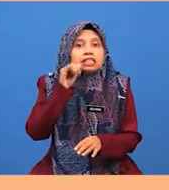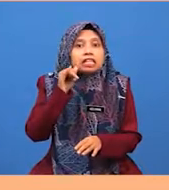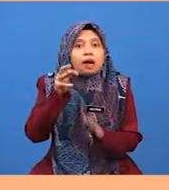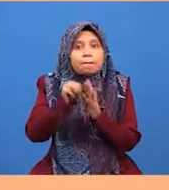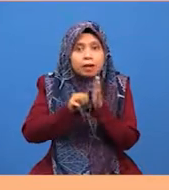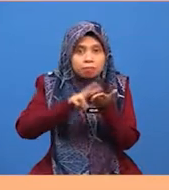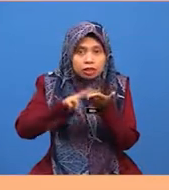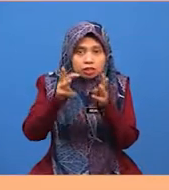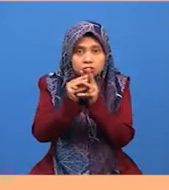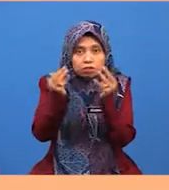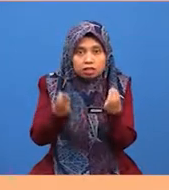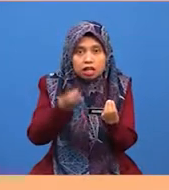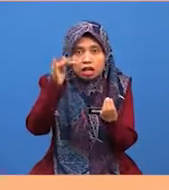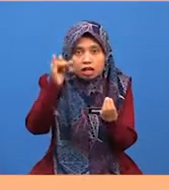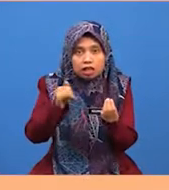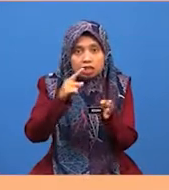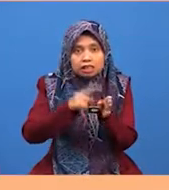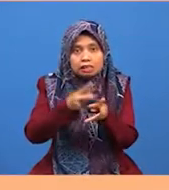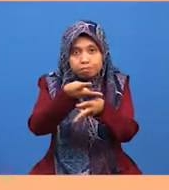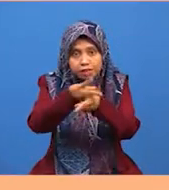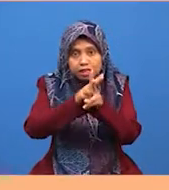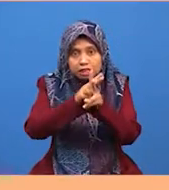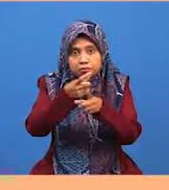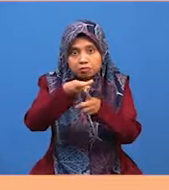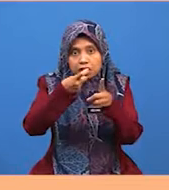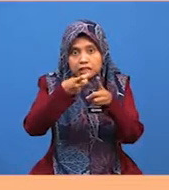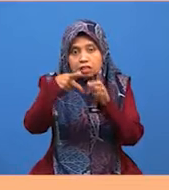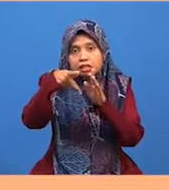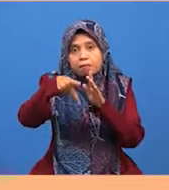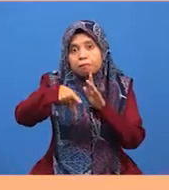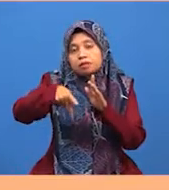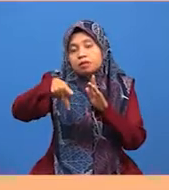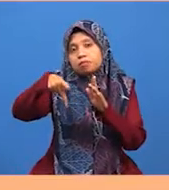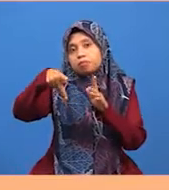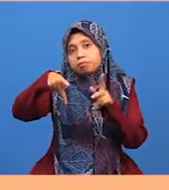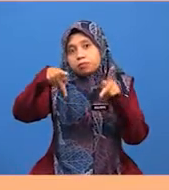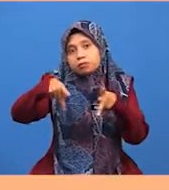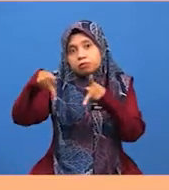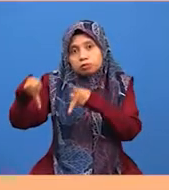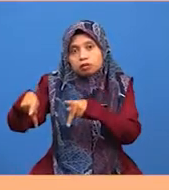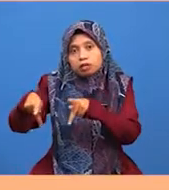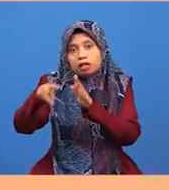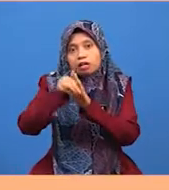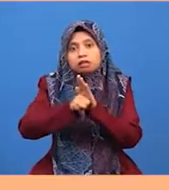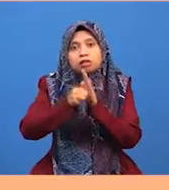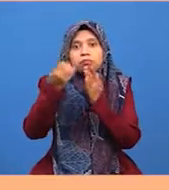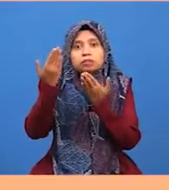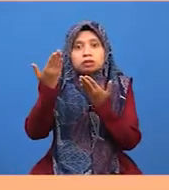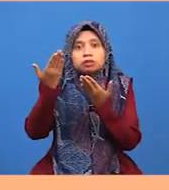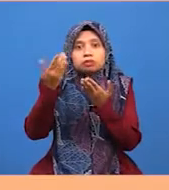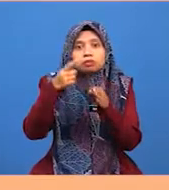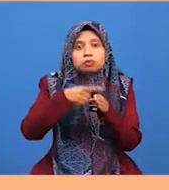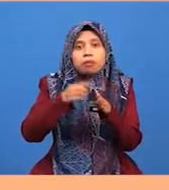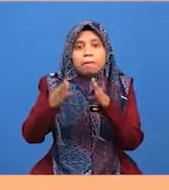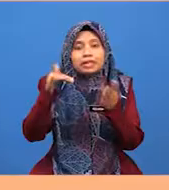membaca majalah yang dipinjam dari perpustakaan menunggu bas tiba.